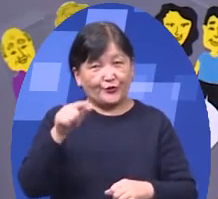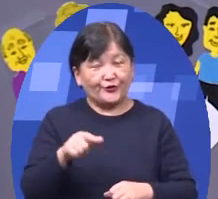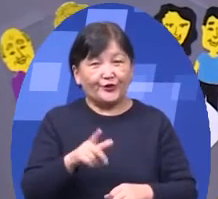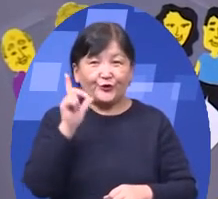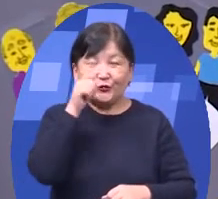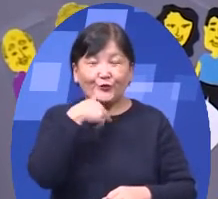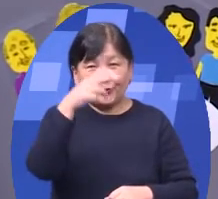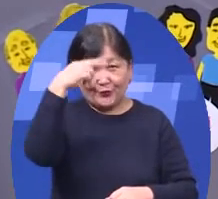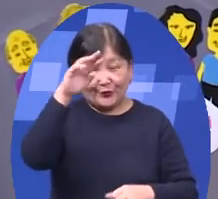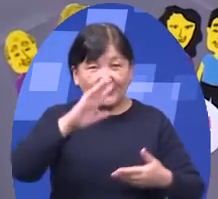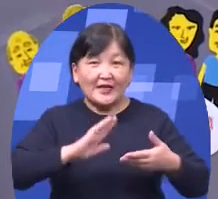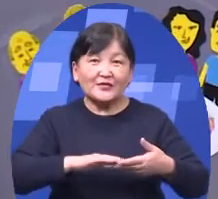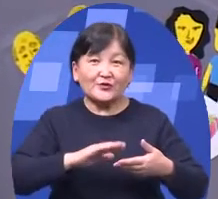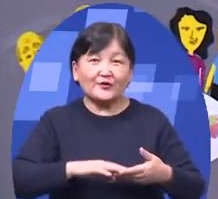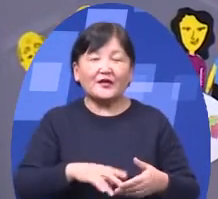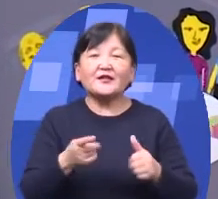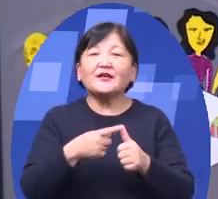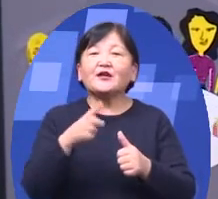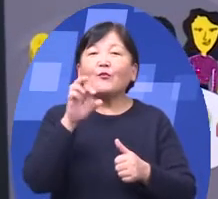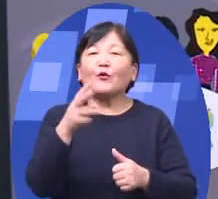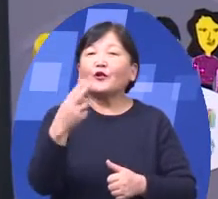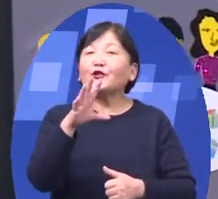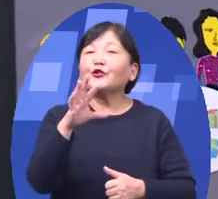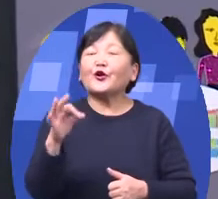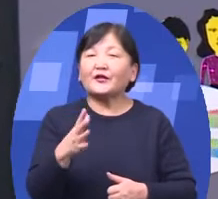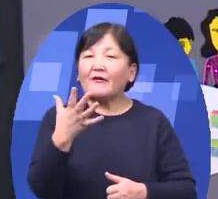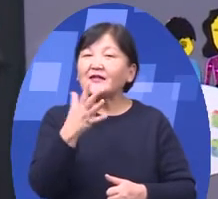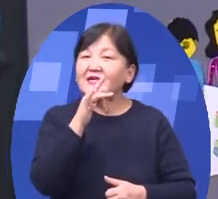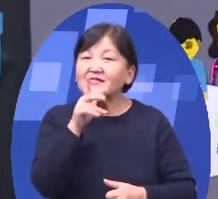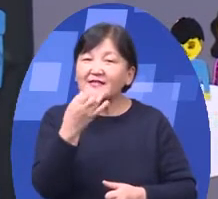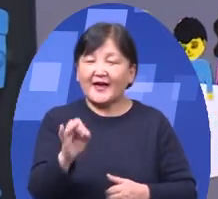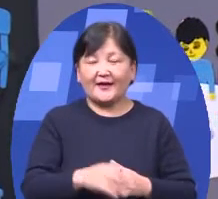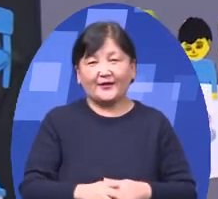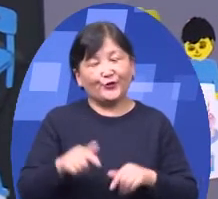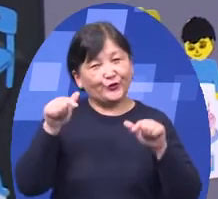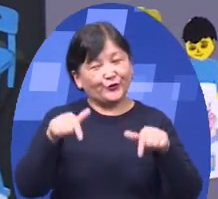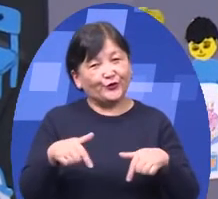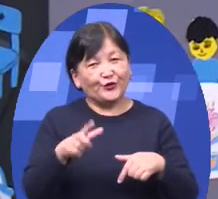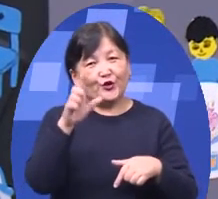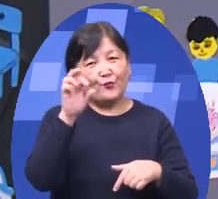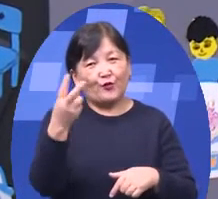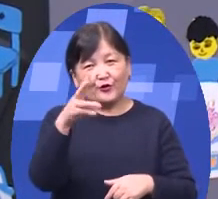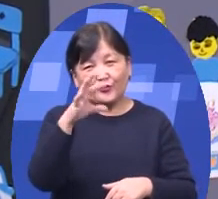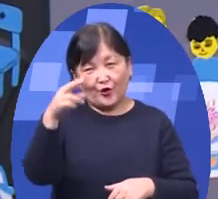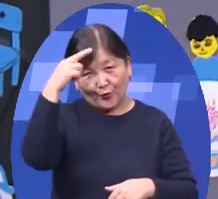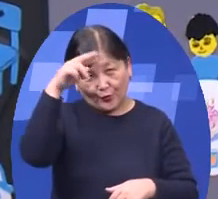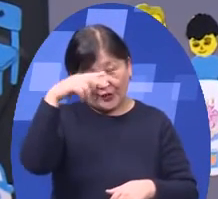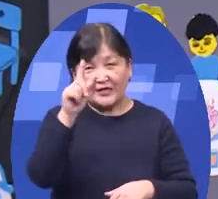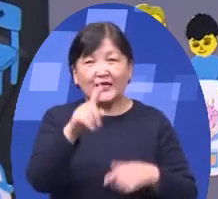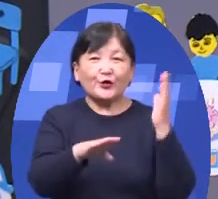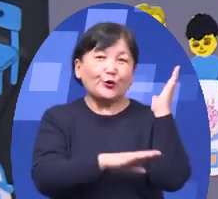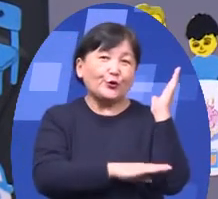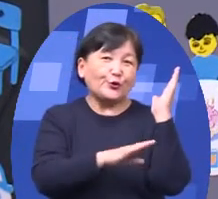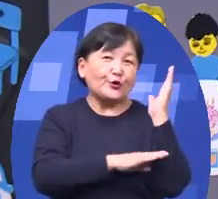хүүхд танилцуулъя. Түүний нэрийг болдоо гэдэг. Тэрээр 5 настай. Өнөөдөр бид болдоо хүүгийн нэг